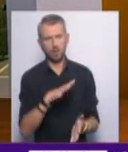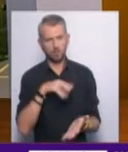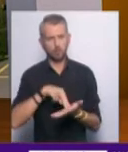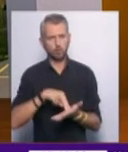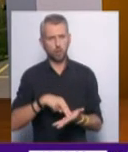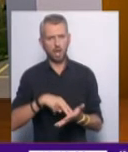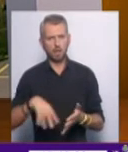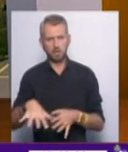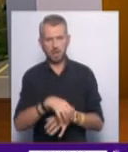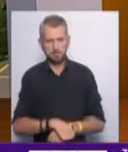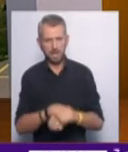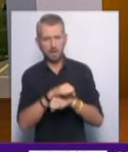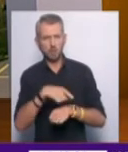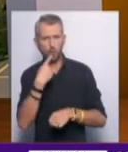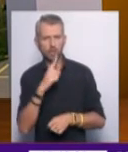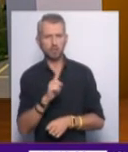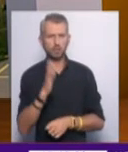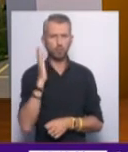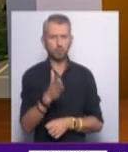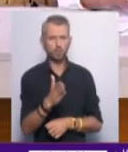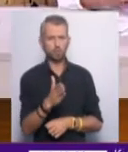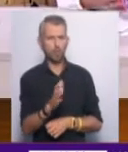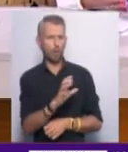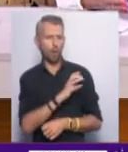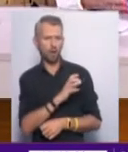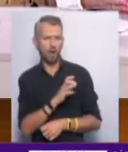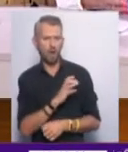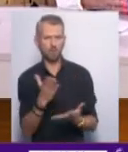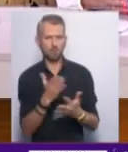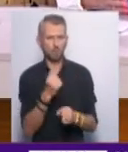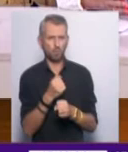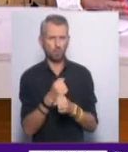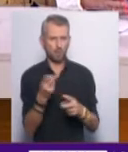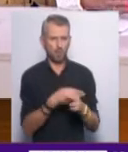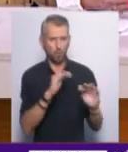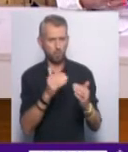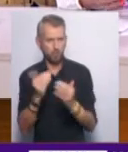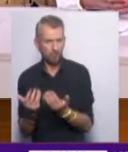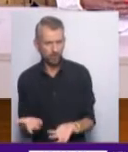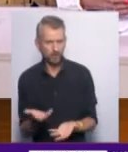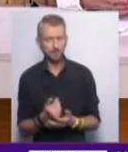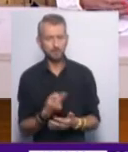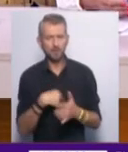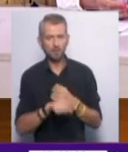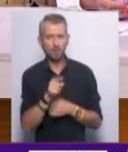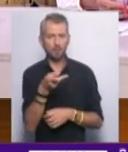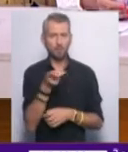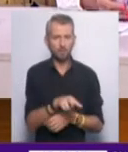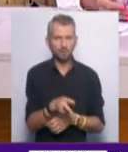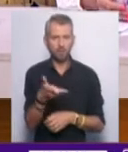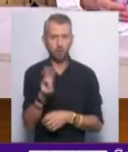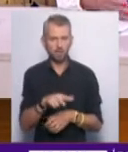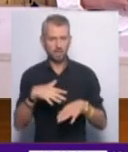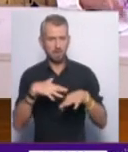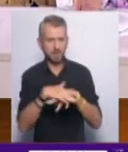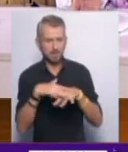Майдані, говорили, що будемо, значить, олігархам якісь робити обмеження, бо ця подвійна, потрійна